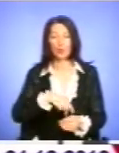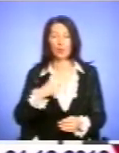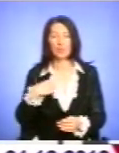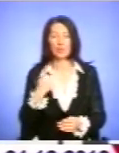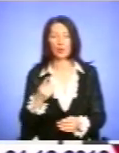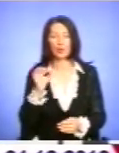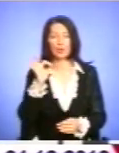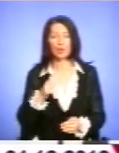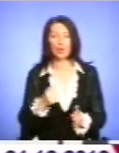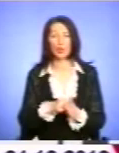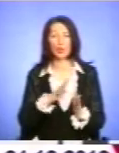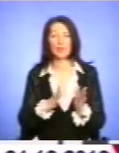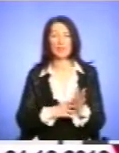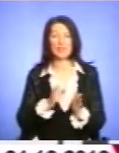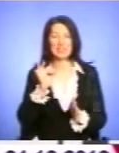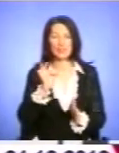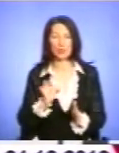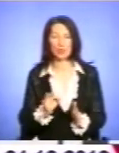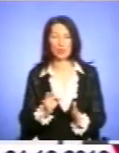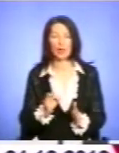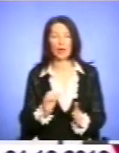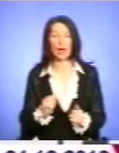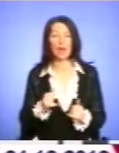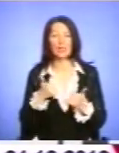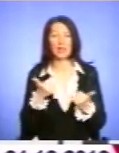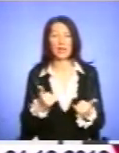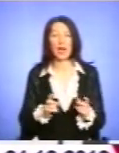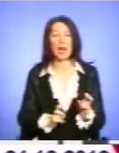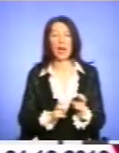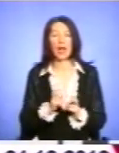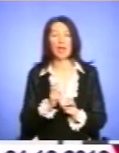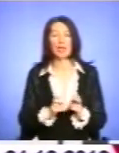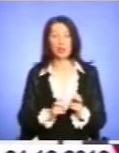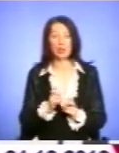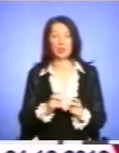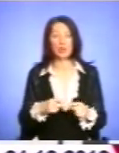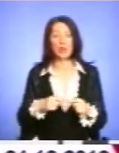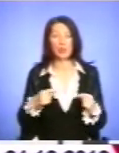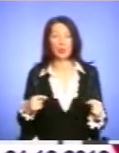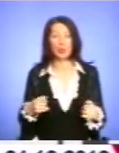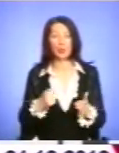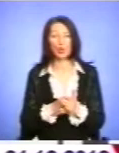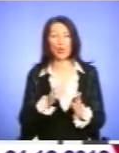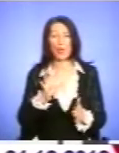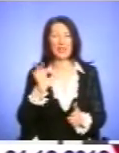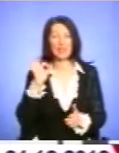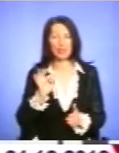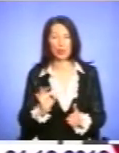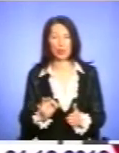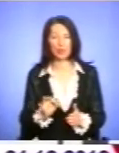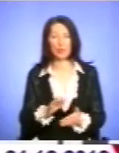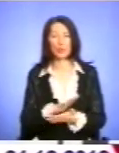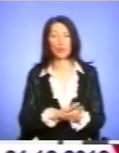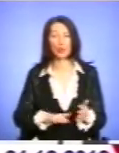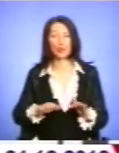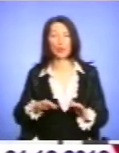до 19%, а для індустрії програмної продукції до 5%. Продовжено